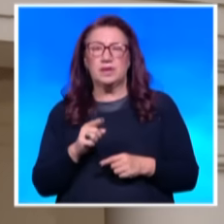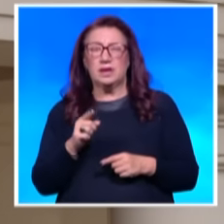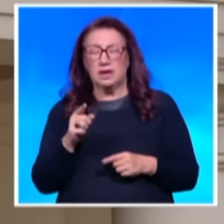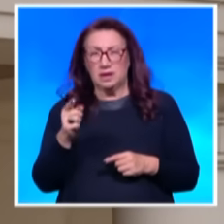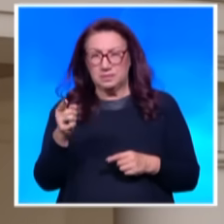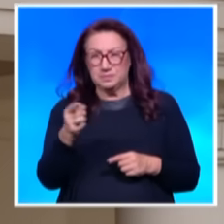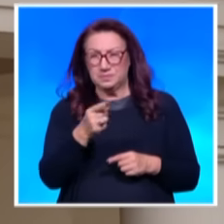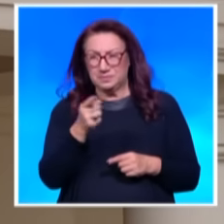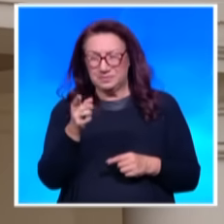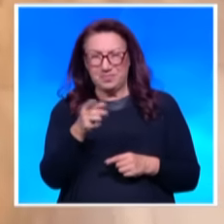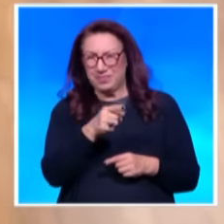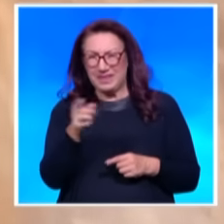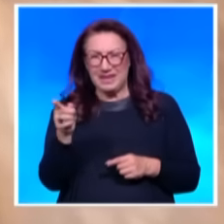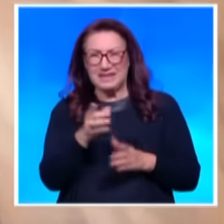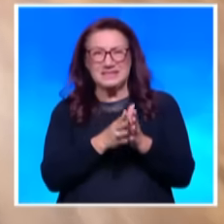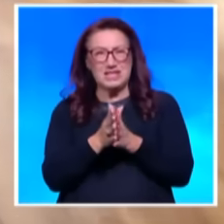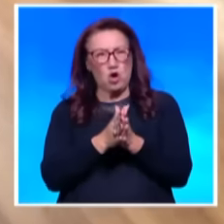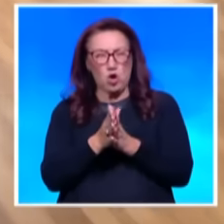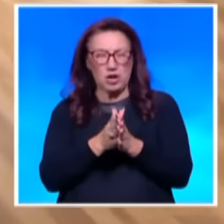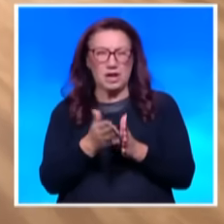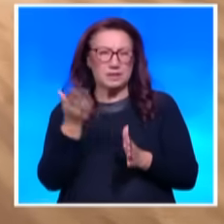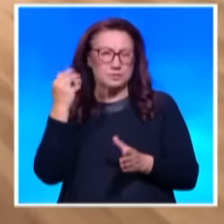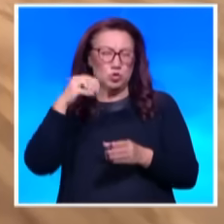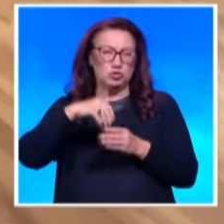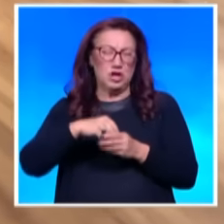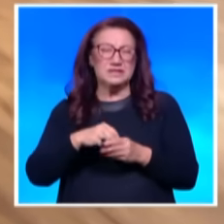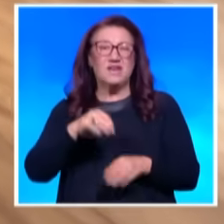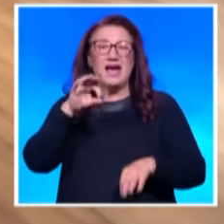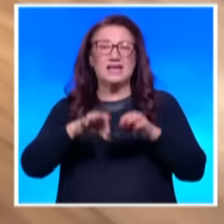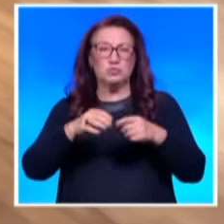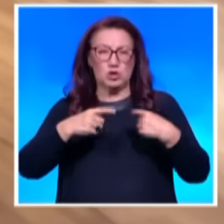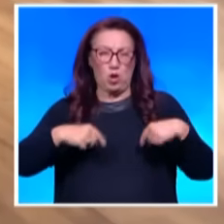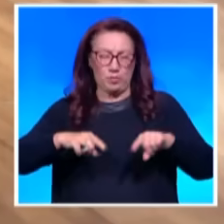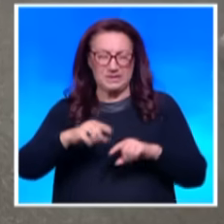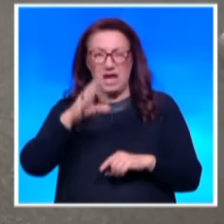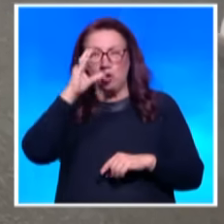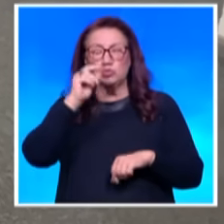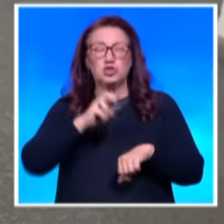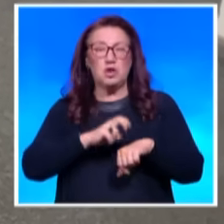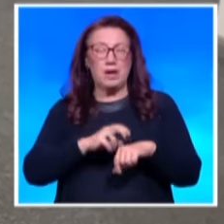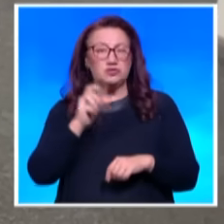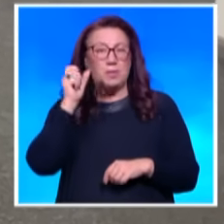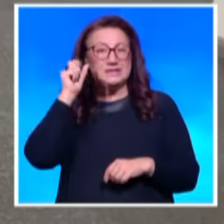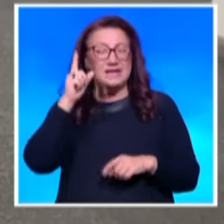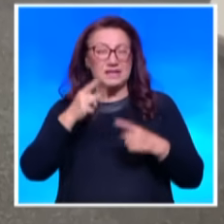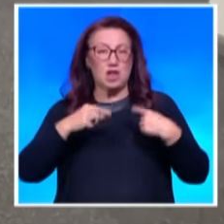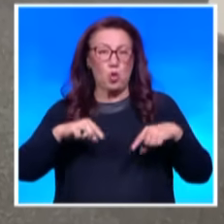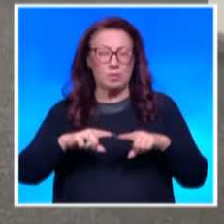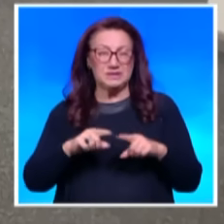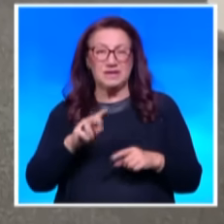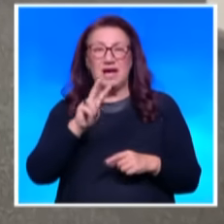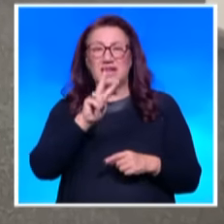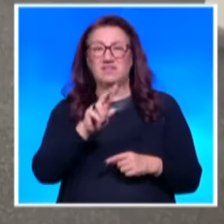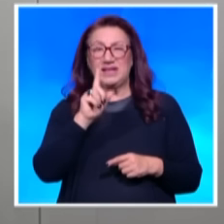наши изборни комисии. Господин Джамбазов е бил председател на комисия 21-а година в